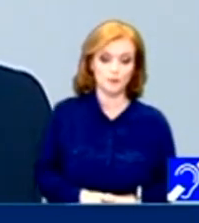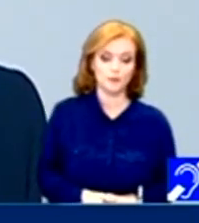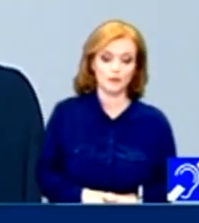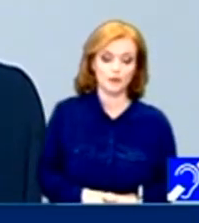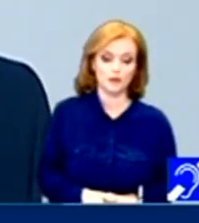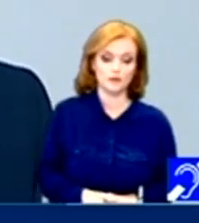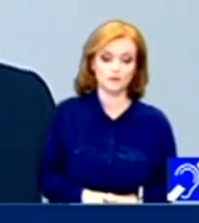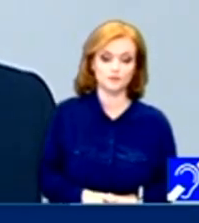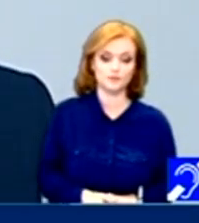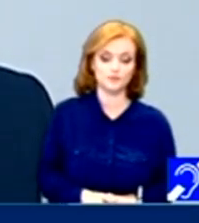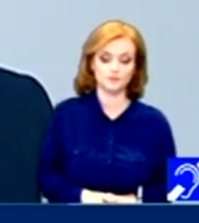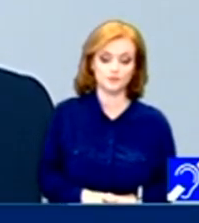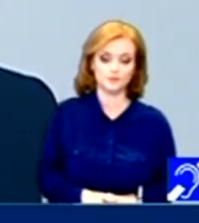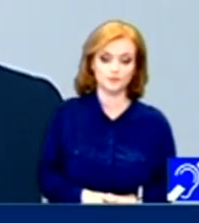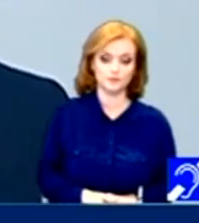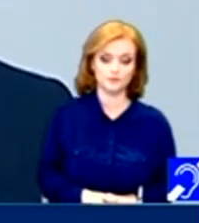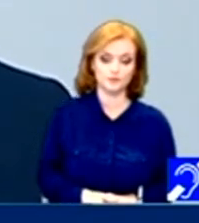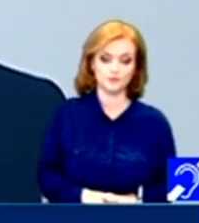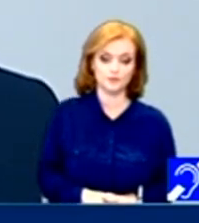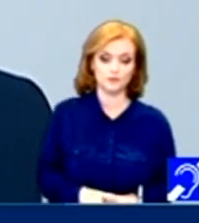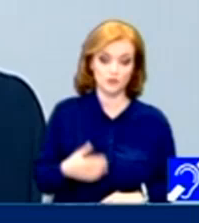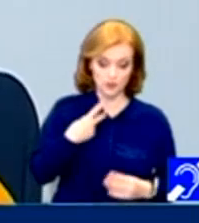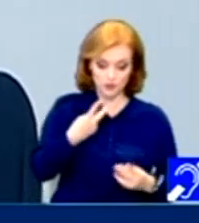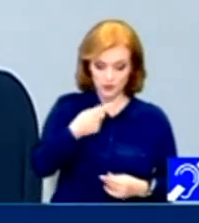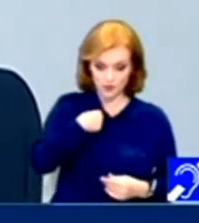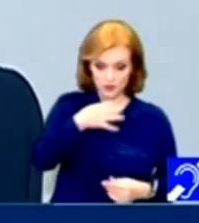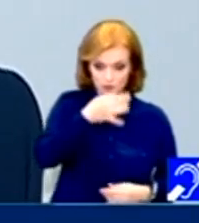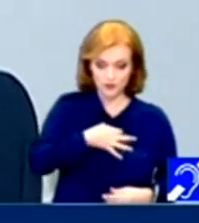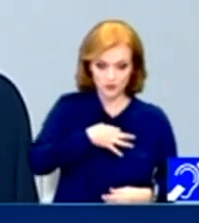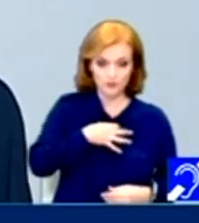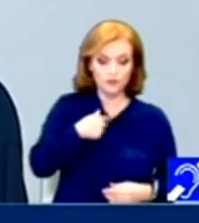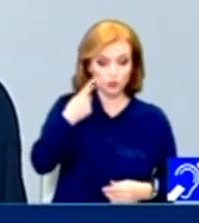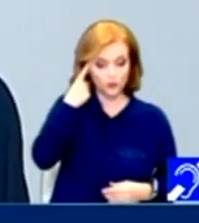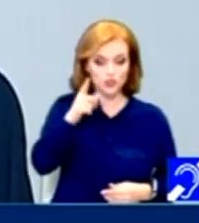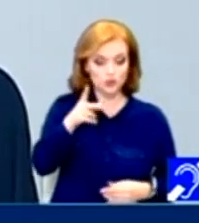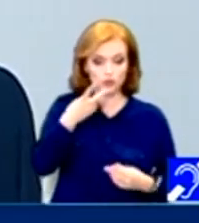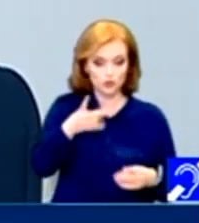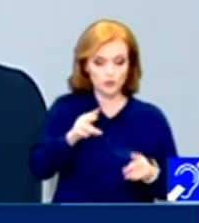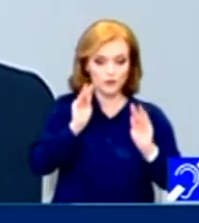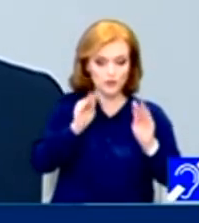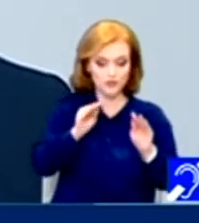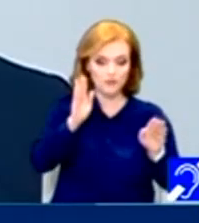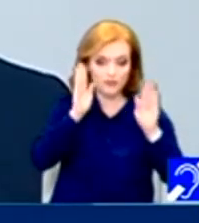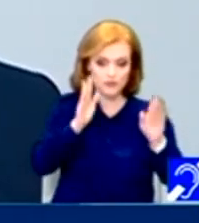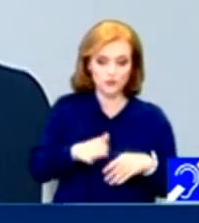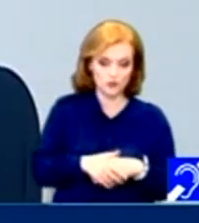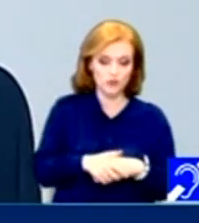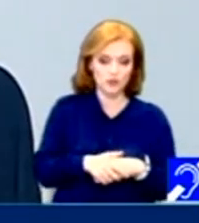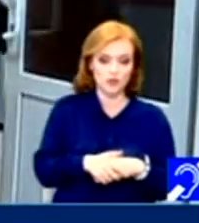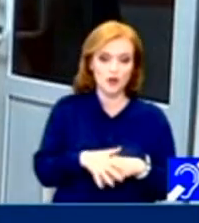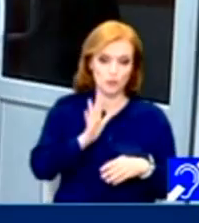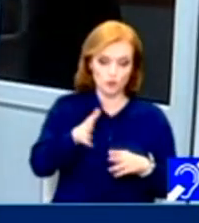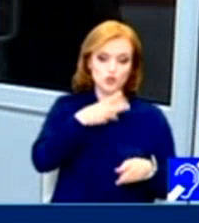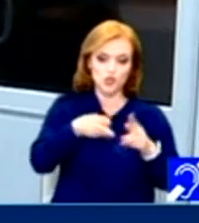Plahotniuc și aș fi putut cu certitudine să ne anunțe pe noi. Credeți că nu trebuie să facă publică citația pe Facebook? Noi vom depune plângere în privința